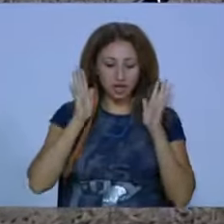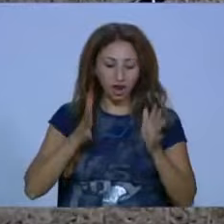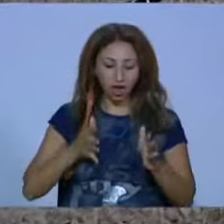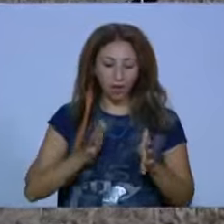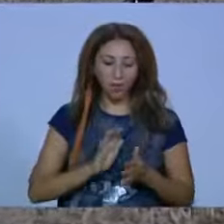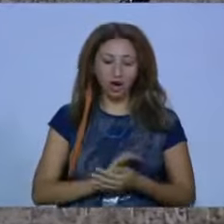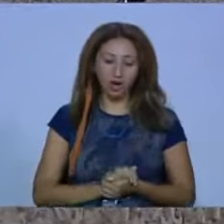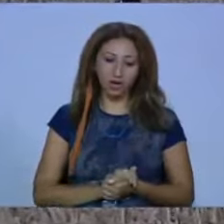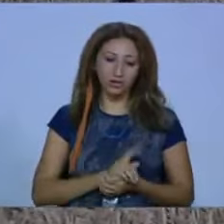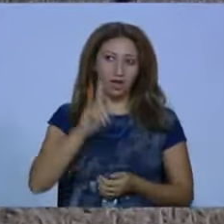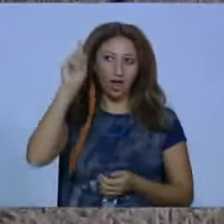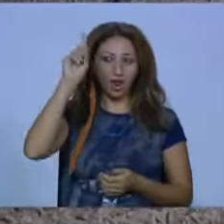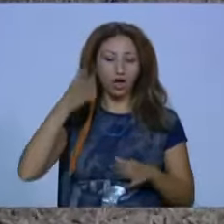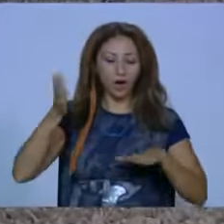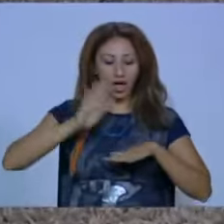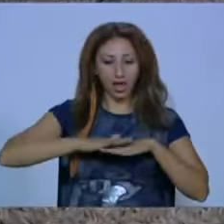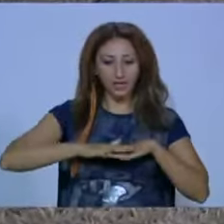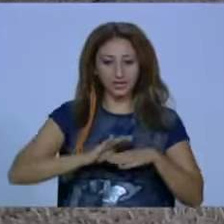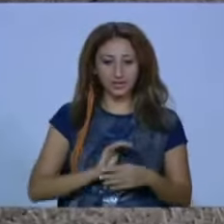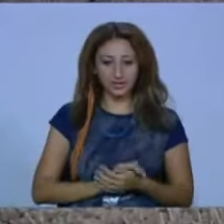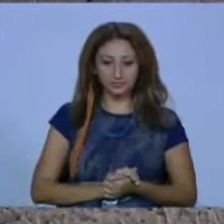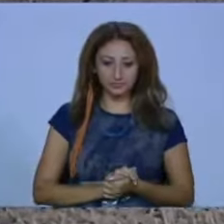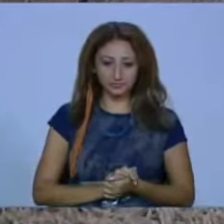صلوات الله عليك.